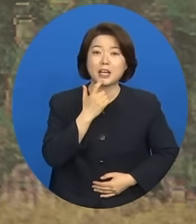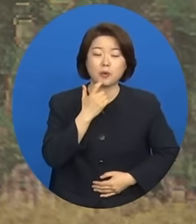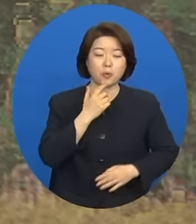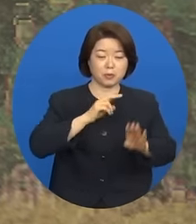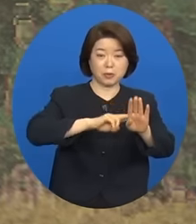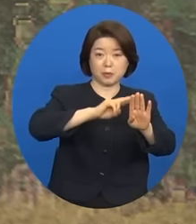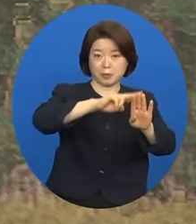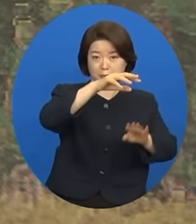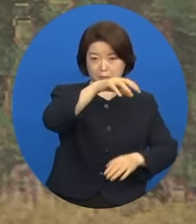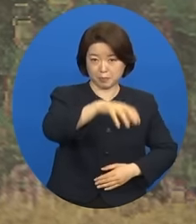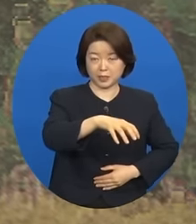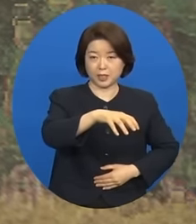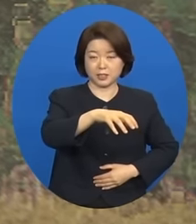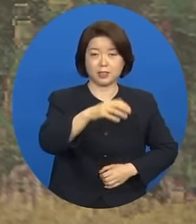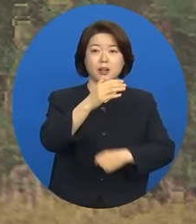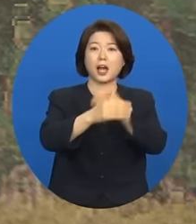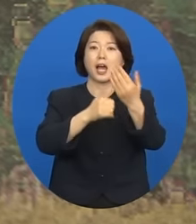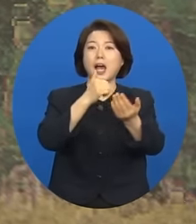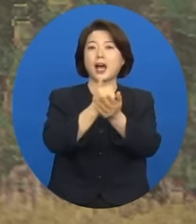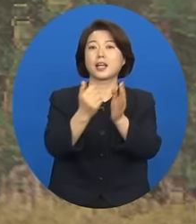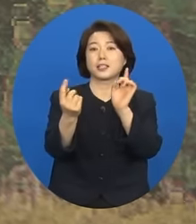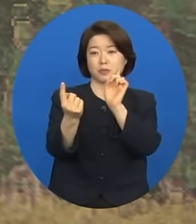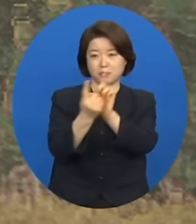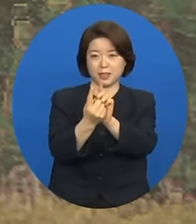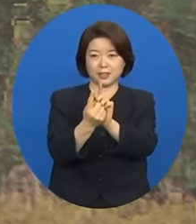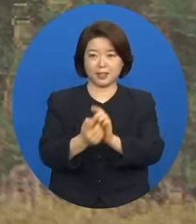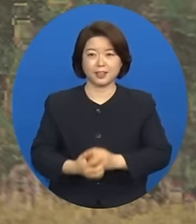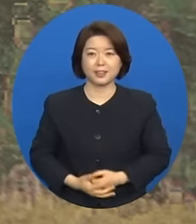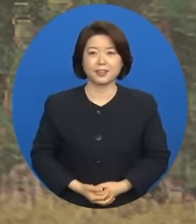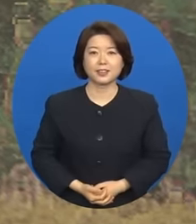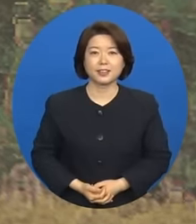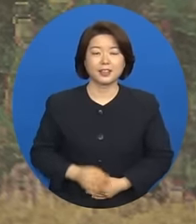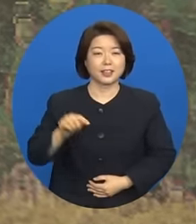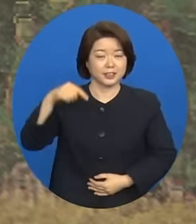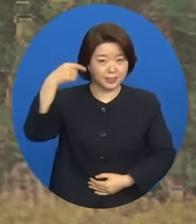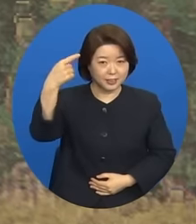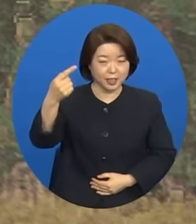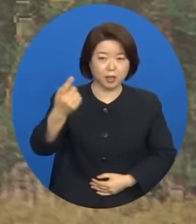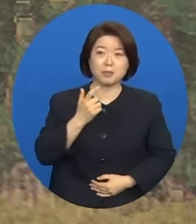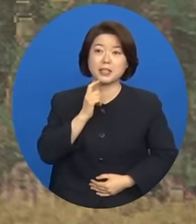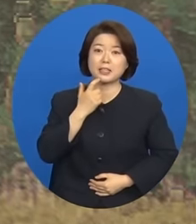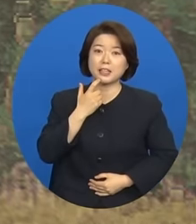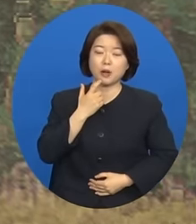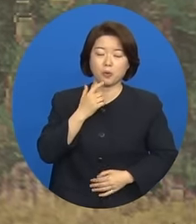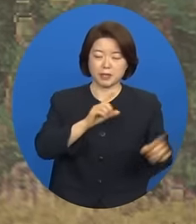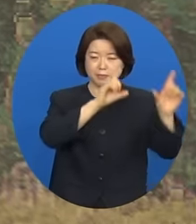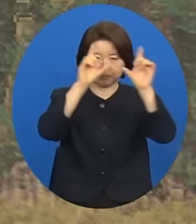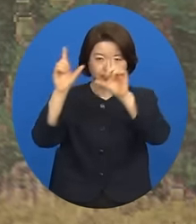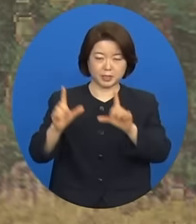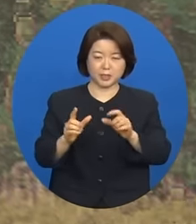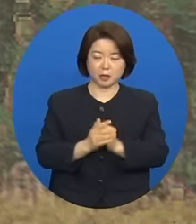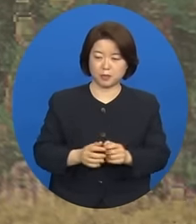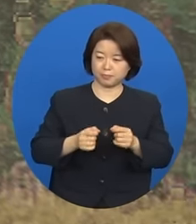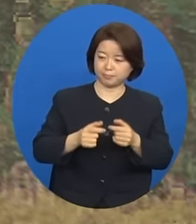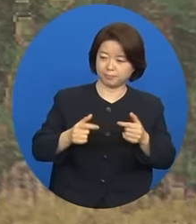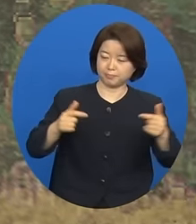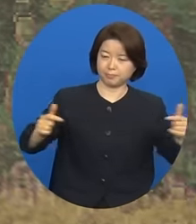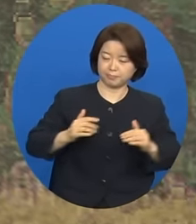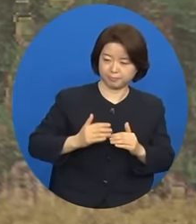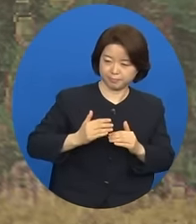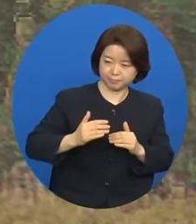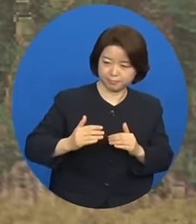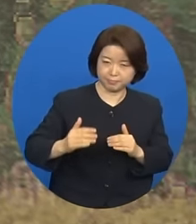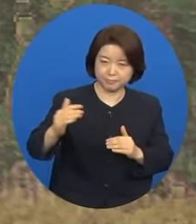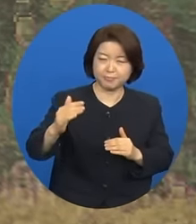만났습니다. 베델에서 나의 하나님이 된 것이죠. 그러나 그 이후의 야곱의 일생은 점진적이고 또한 지속적인